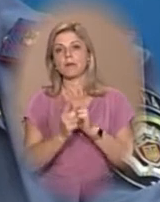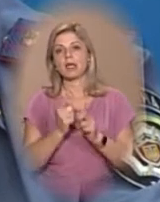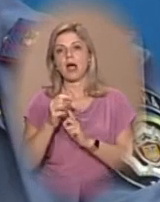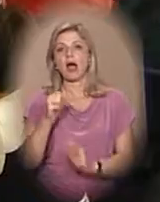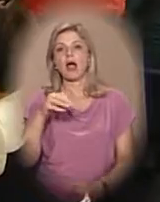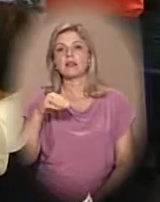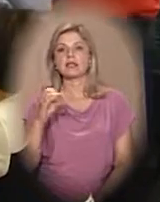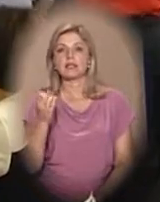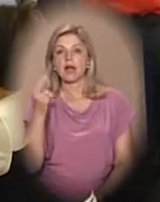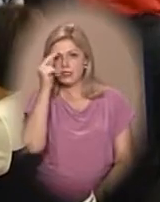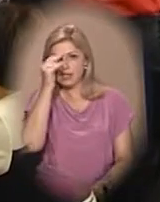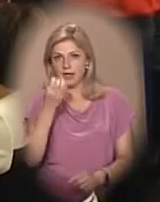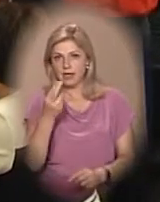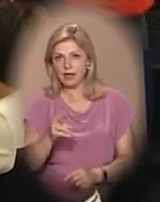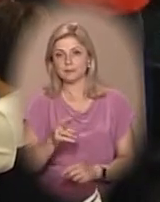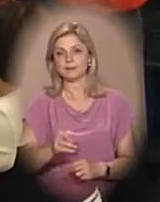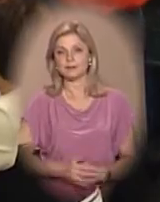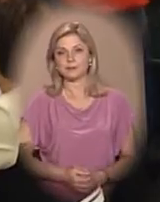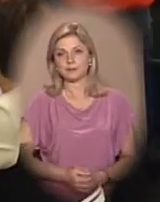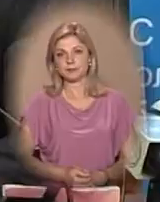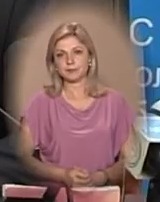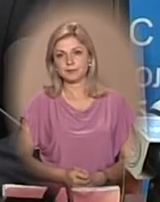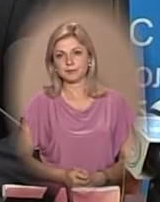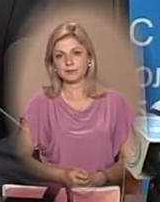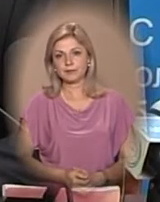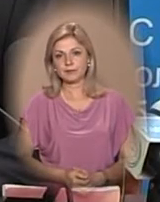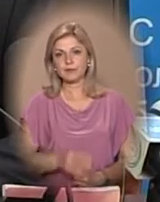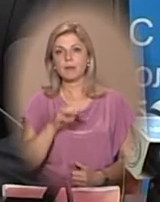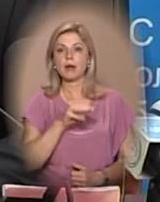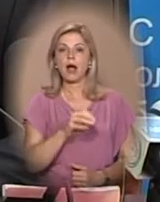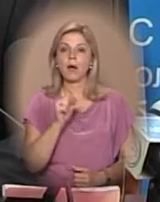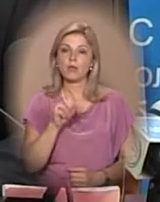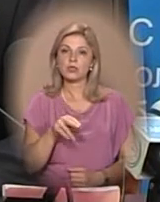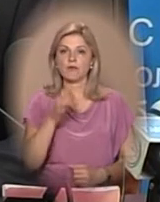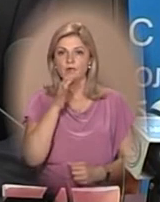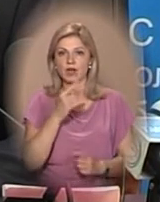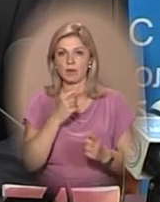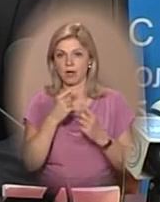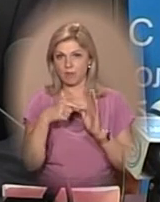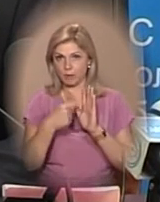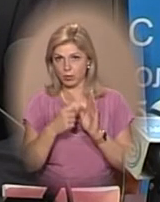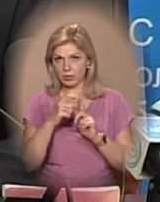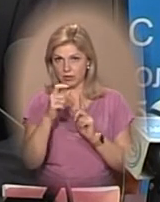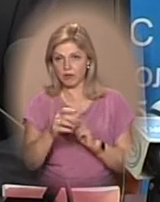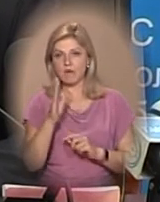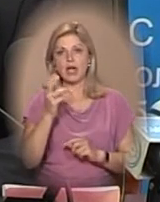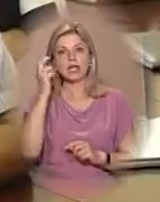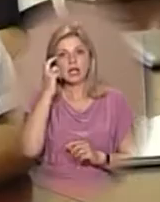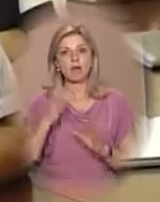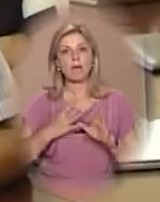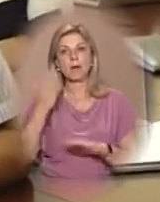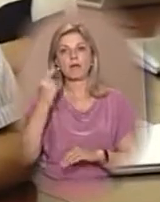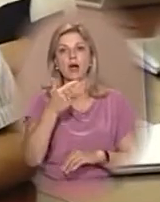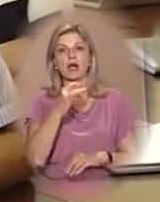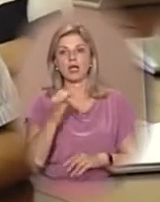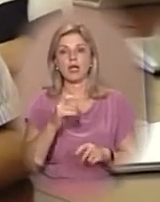комісії, 31 із них не відповідає займаній посаді. Михайло Апостол під час брифінгу зауважив, що в Києві із колишніх ДАІшників